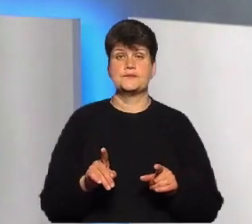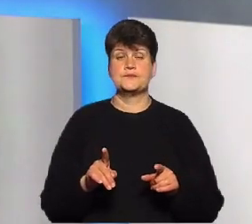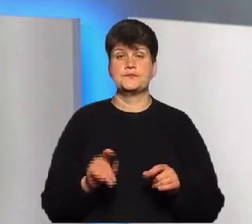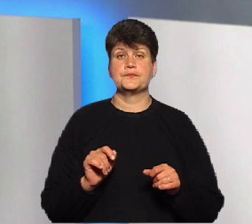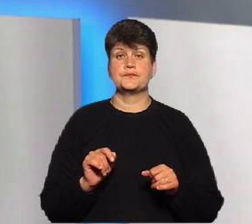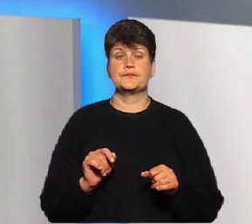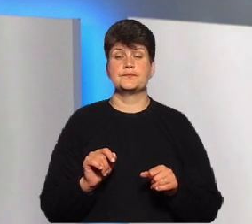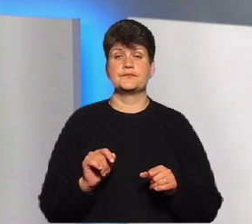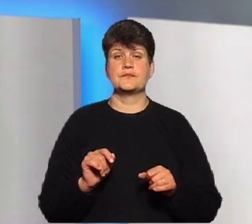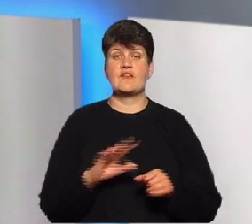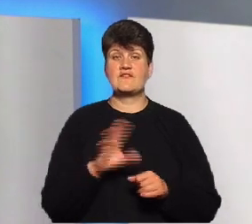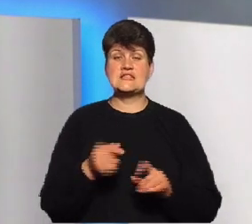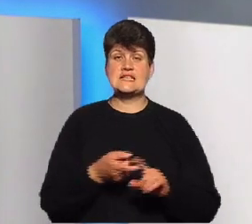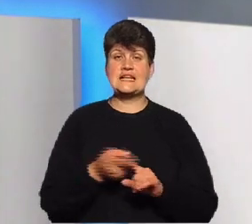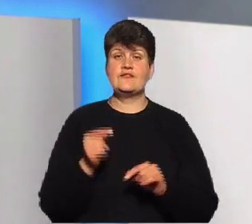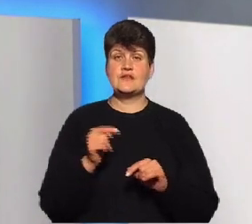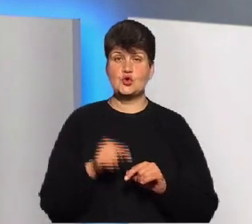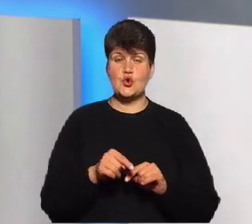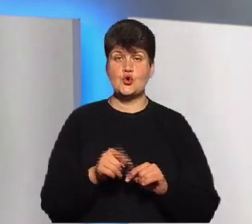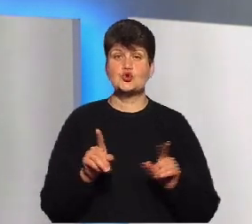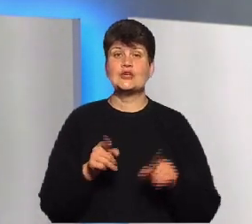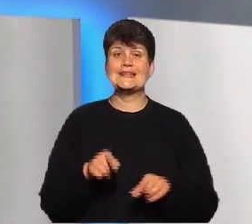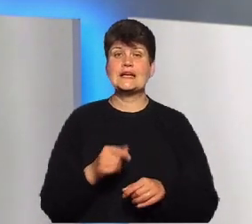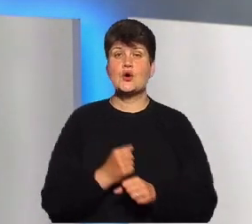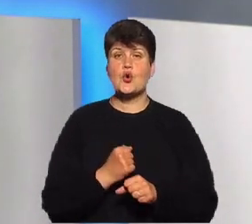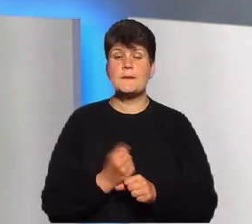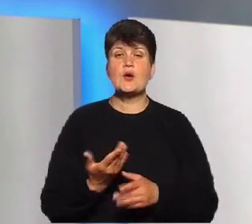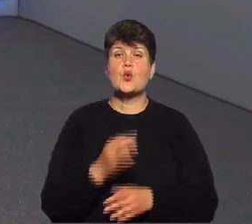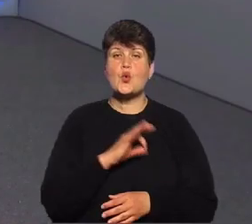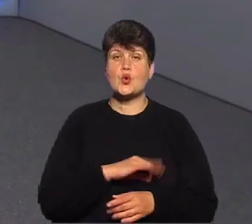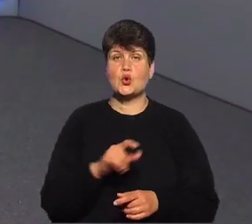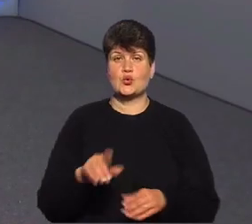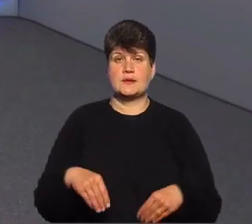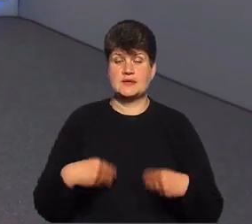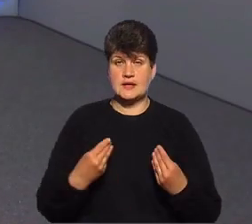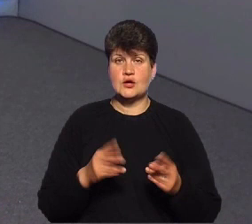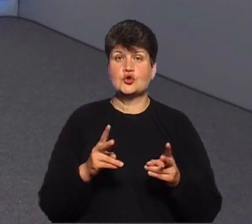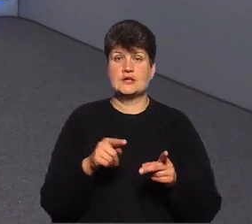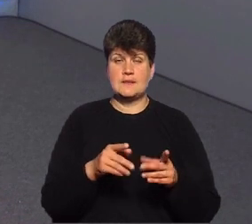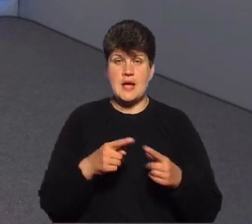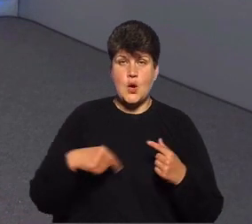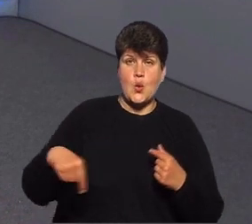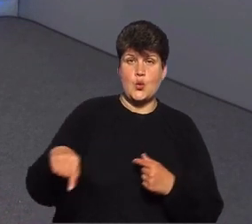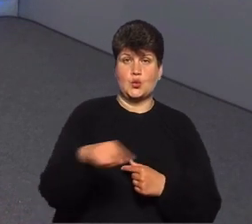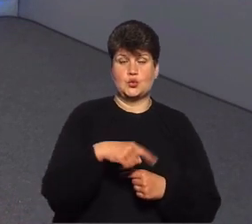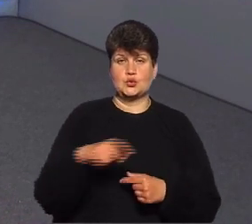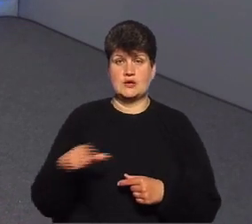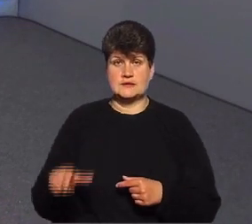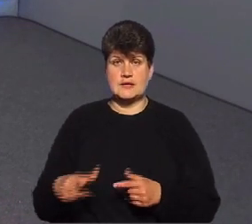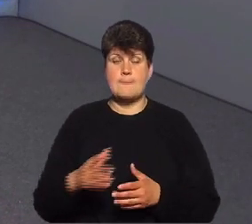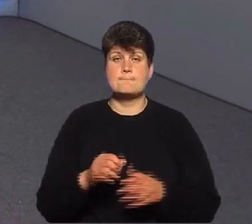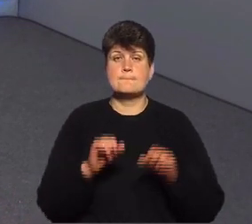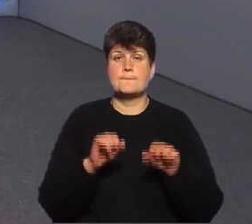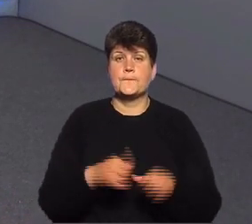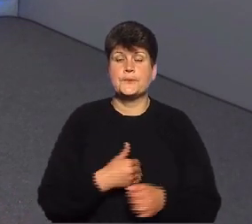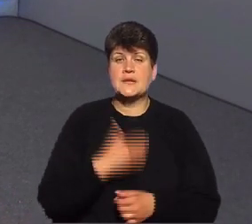все залежить від того, що ти робиш і яку користь ти людям приносиш. І хто тебе, мабуть, оточує. Так. Ви ще про ресурси, я хочу ще запитати про